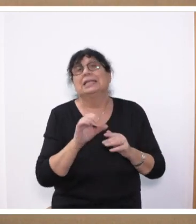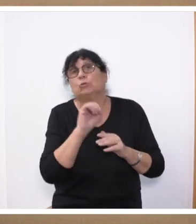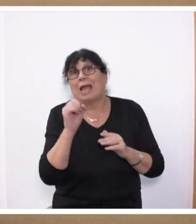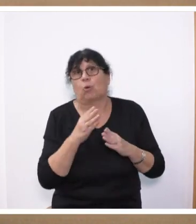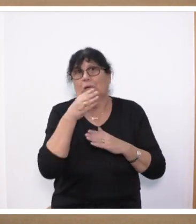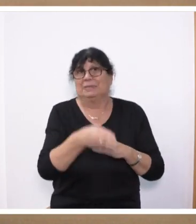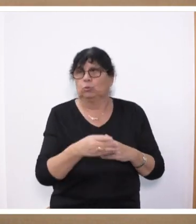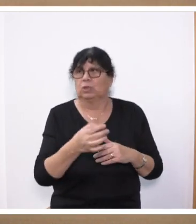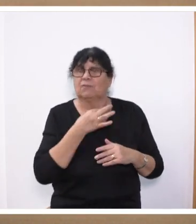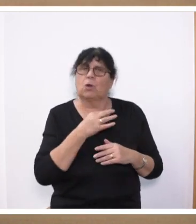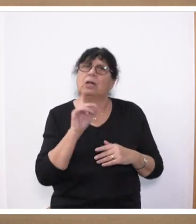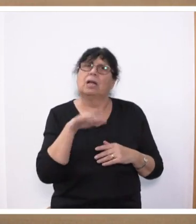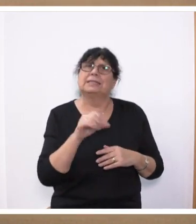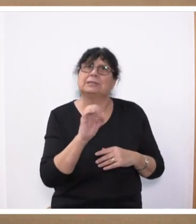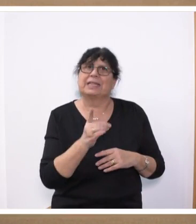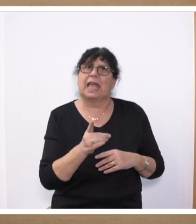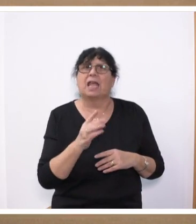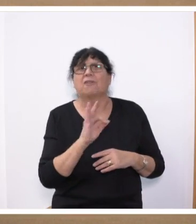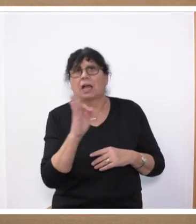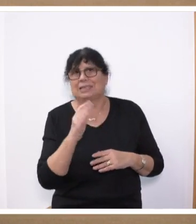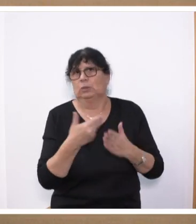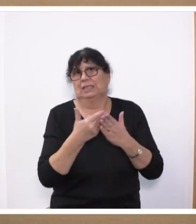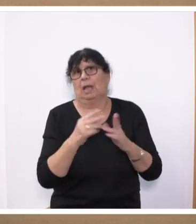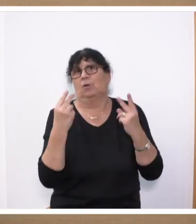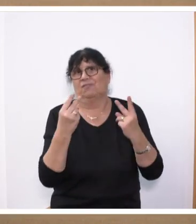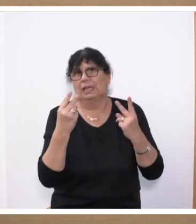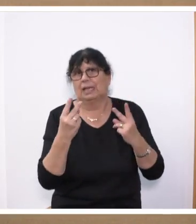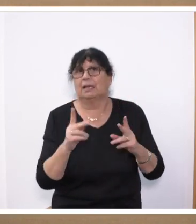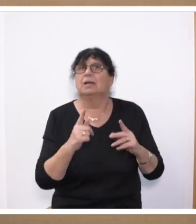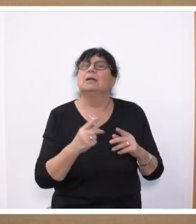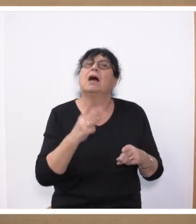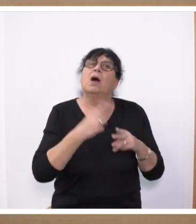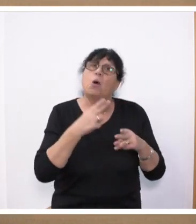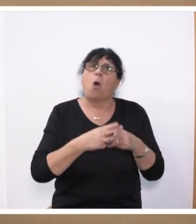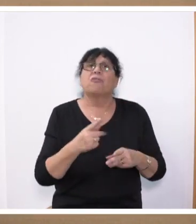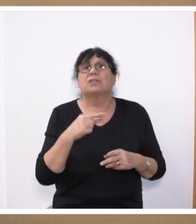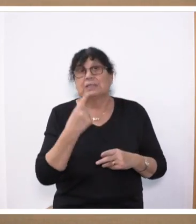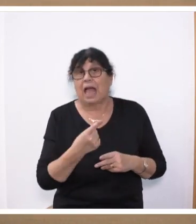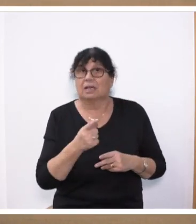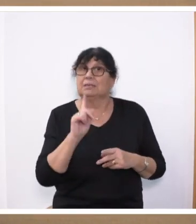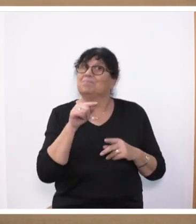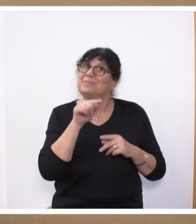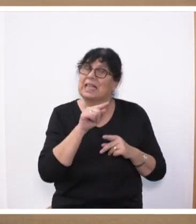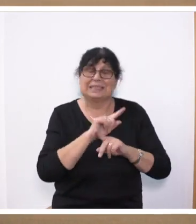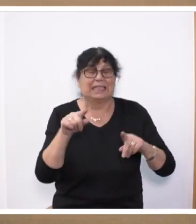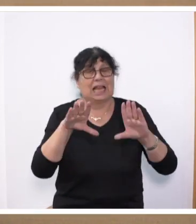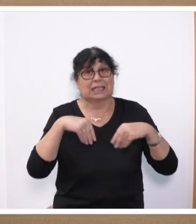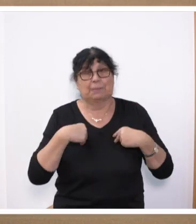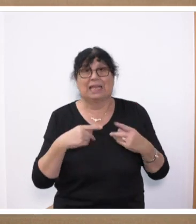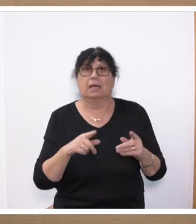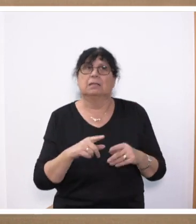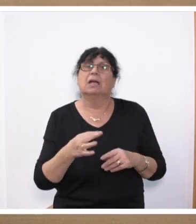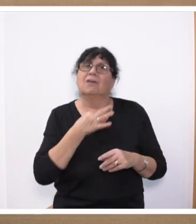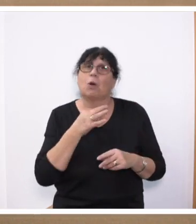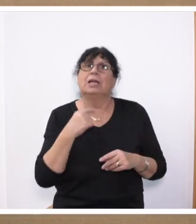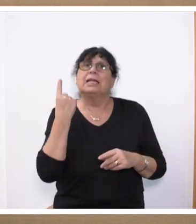wollen als SPD-Fraktion, und deswegen ist es wichtig, dass wir das auch mehrmals nochmal betonen, das nicht weiter hinnehmen. Wir wollen das jüdische Leben